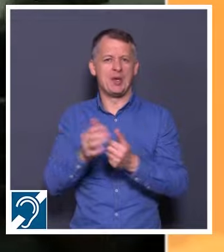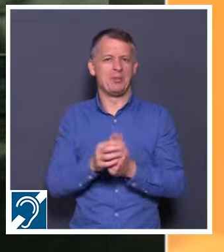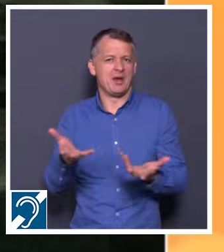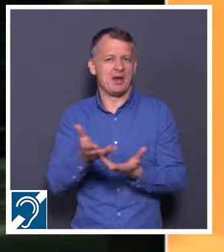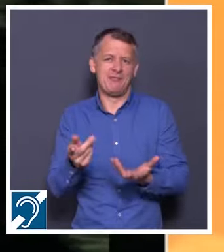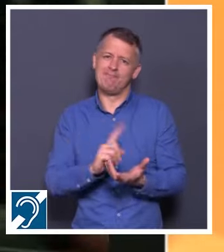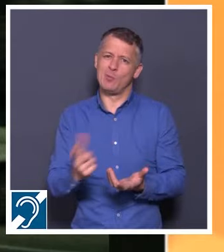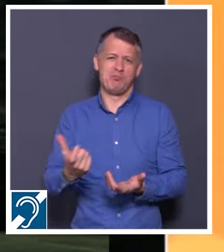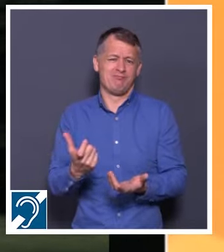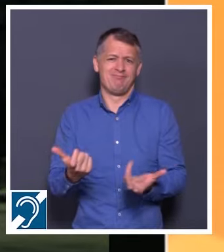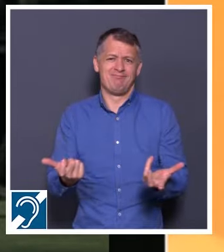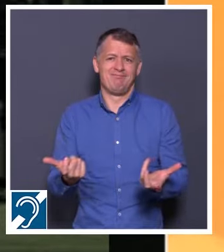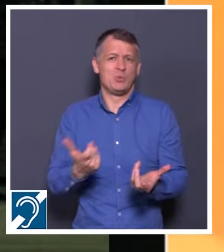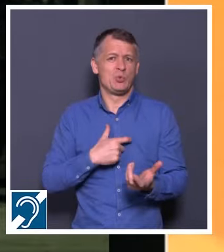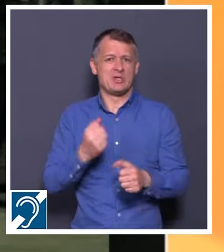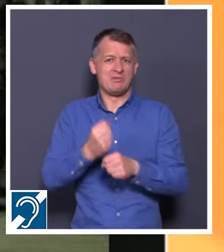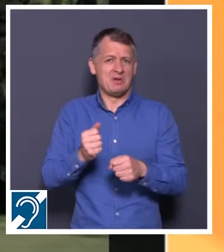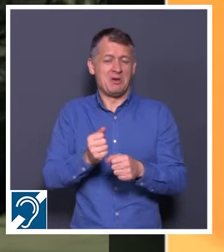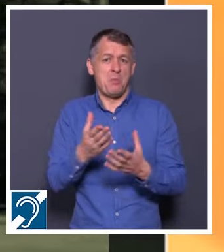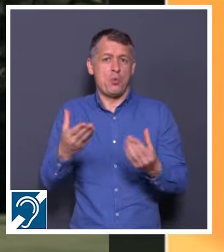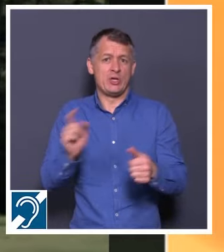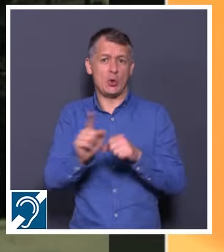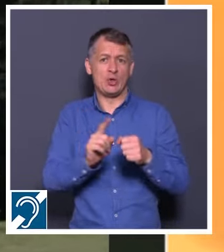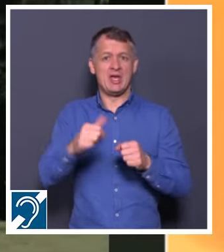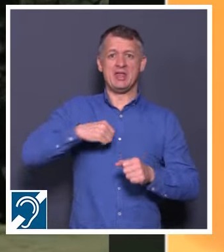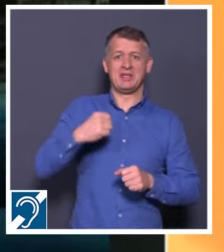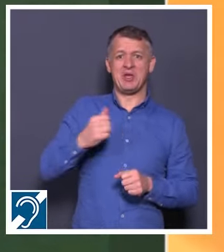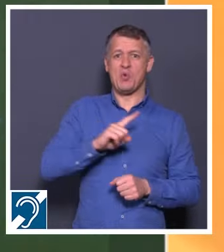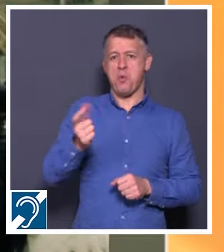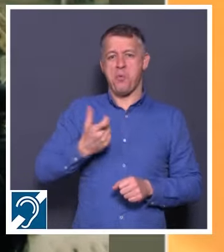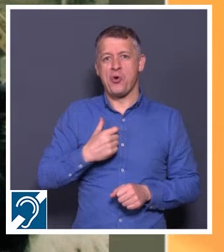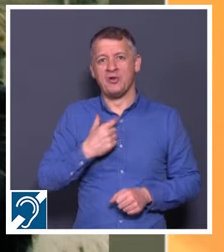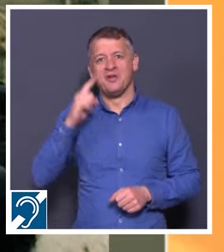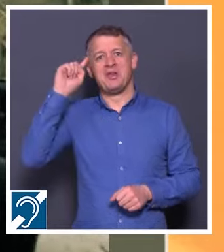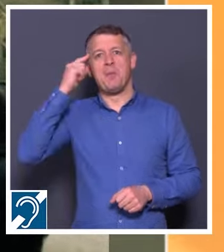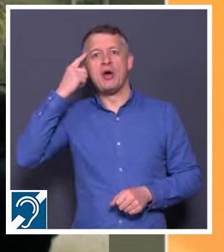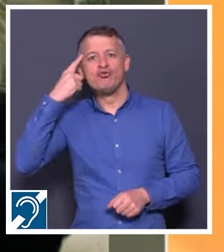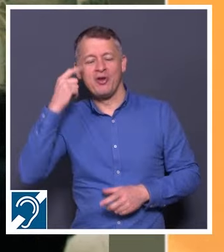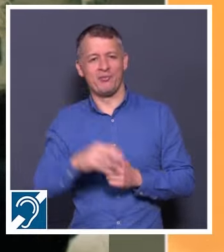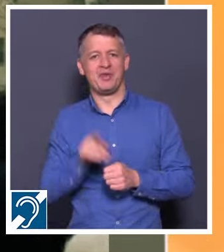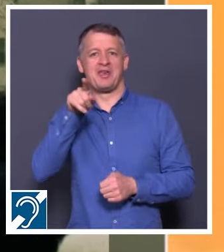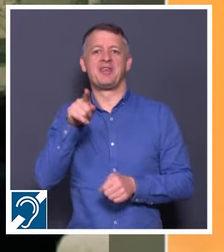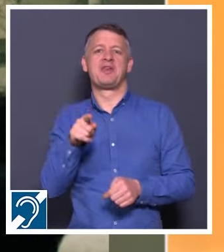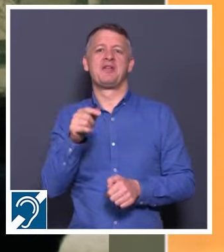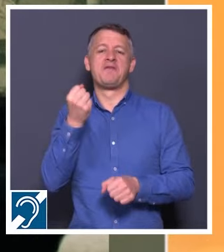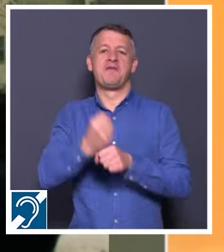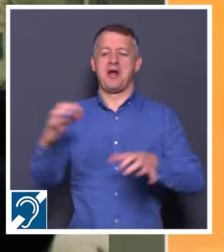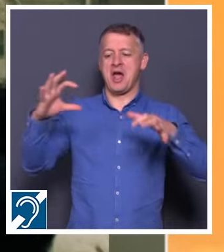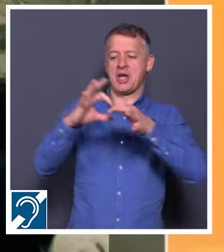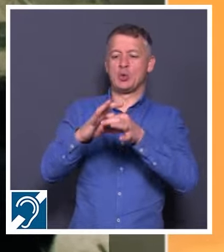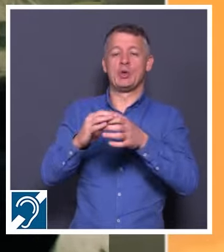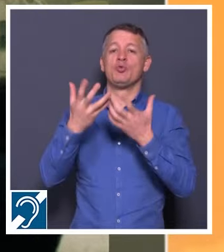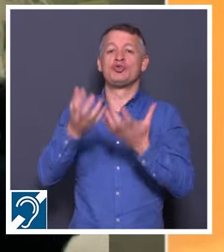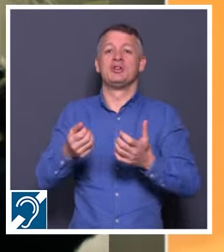repet, practic, tinerii nu și-o pot imagina. Nu, ei raportează totuși la ceea ce trăiesc